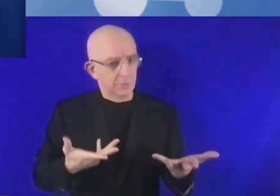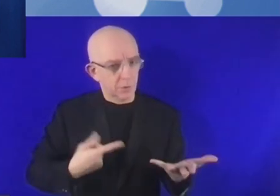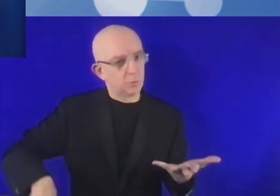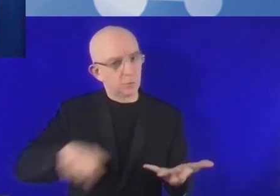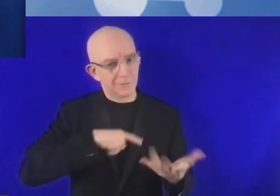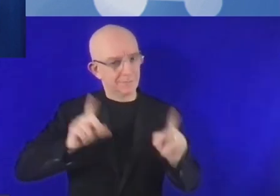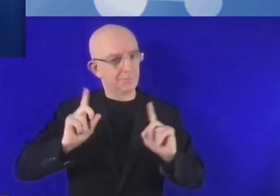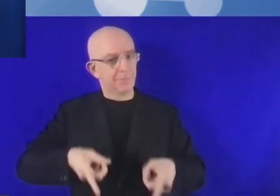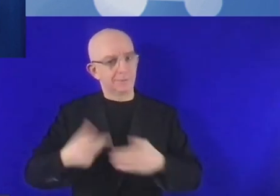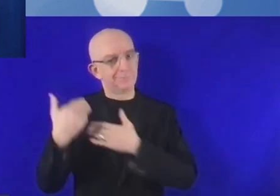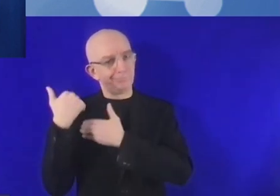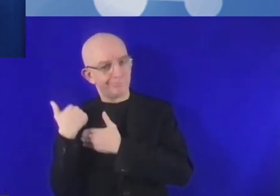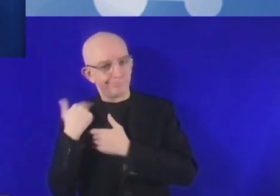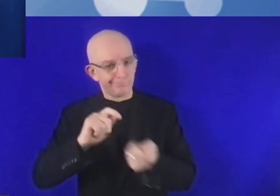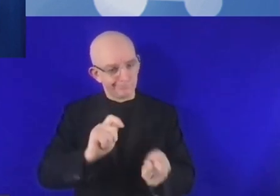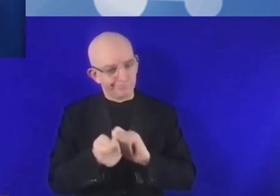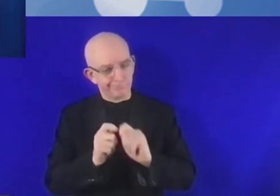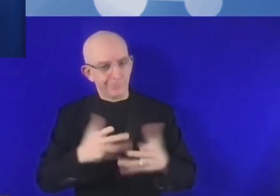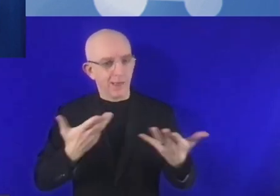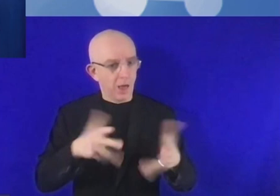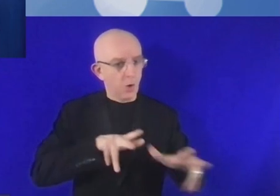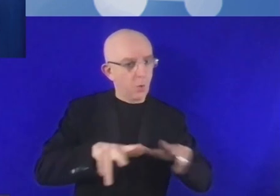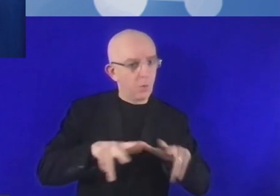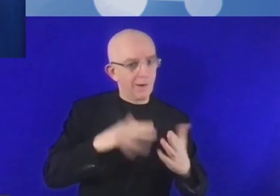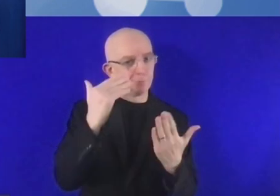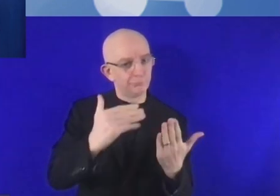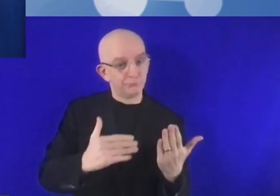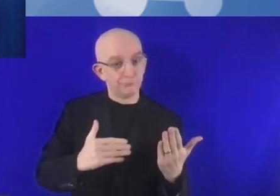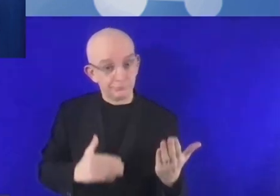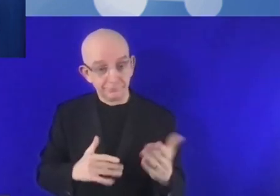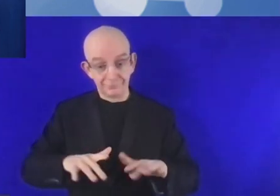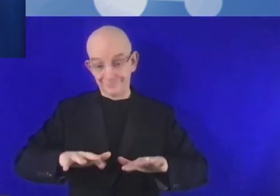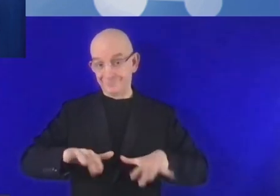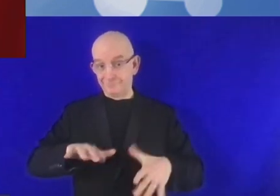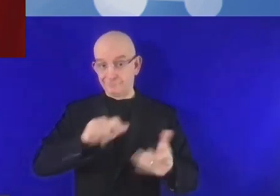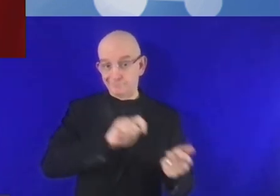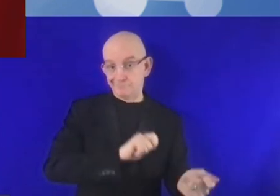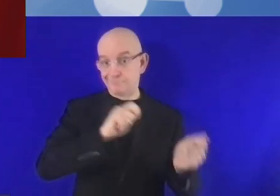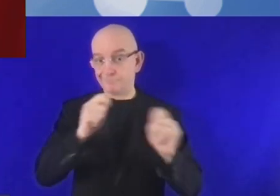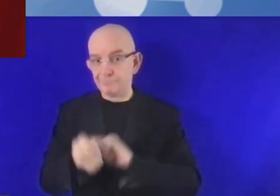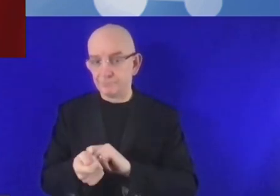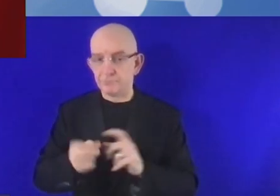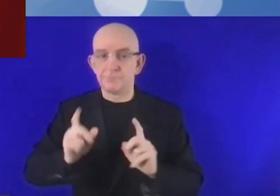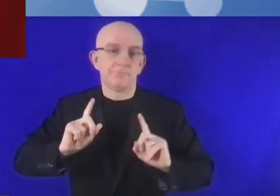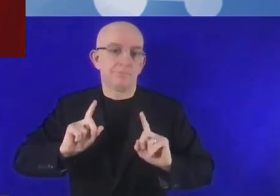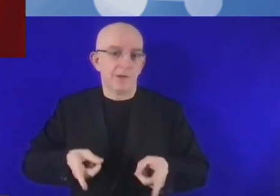przestrzeń. Transformacja cyfrowa jest konieczna dla globalnego dobrostanu, ale